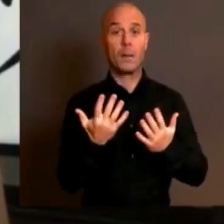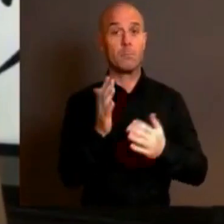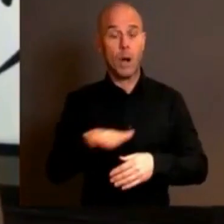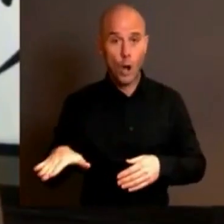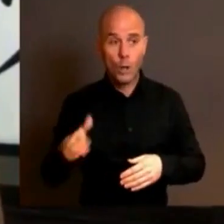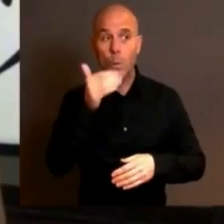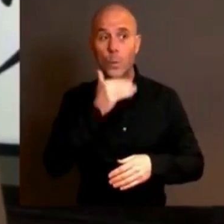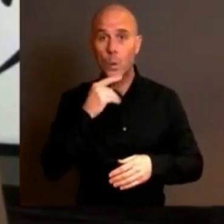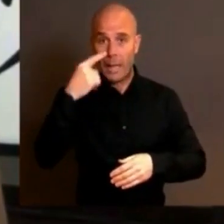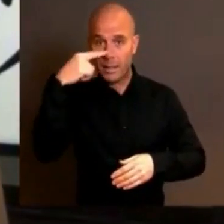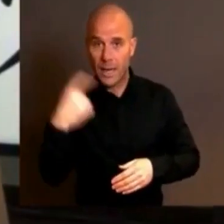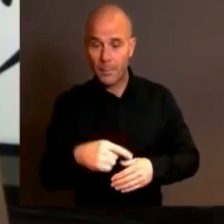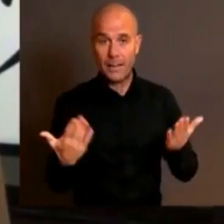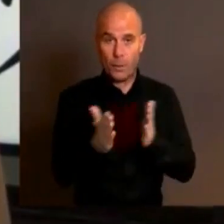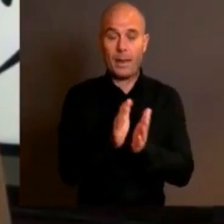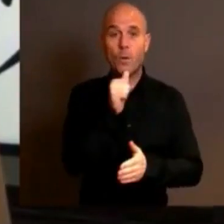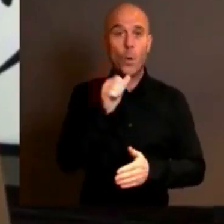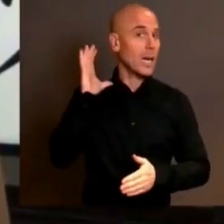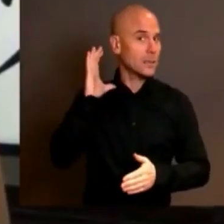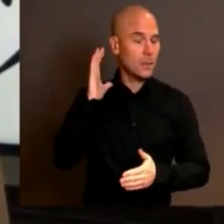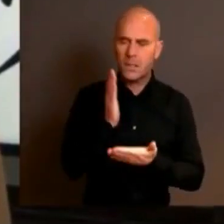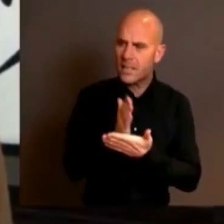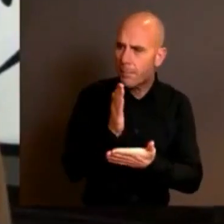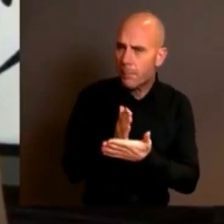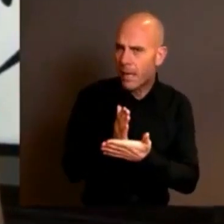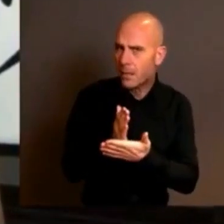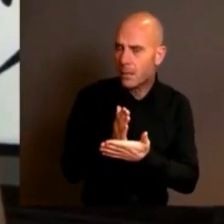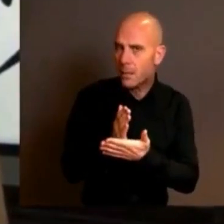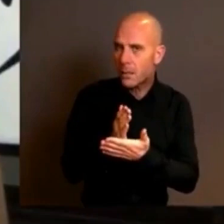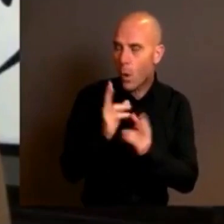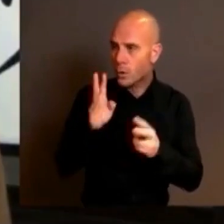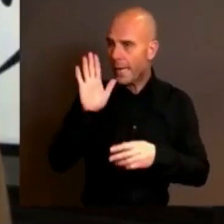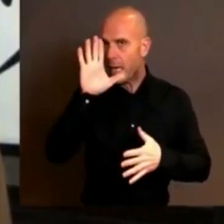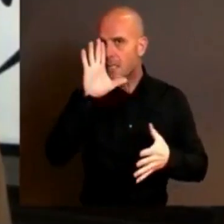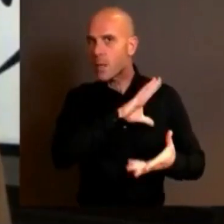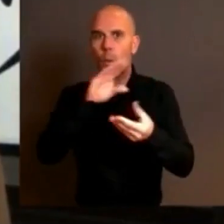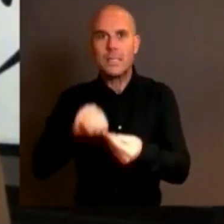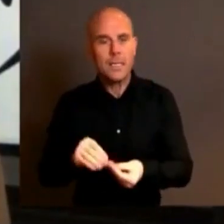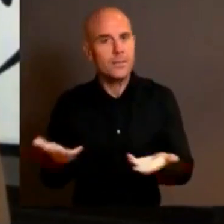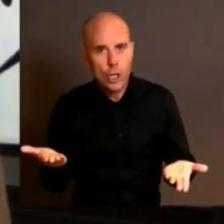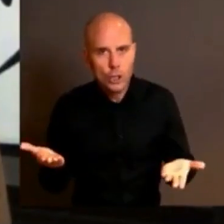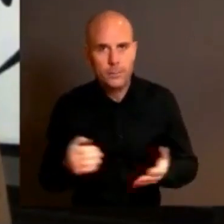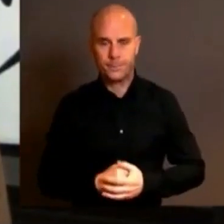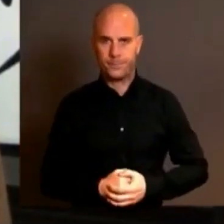nu jämfört med i våras. Stämmer det och vad har ni i så fall dragit för slutsatser av det?